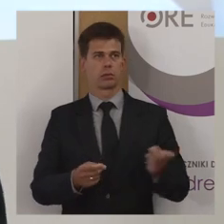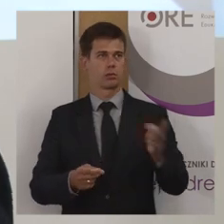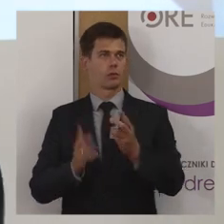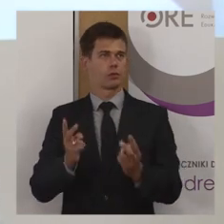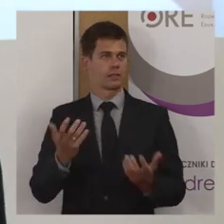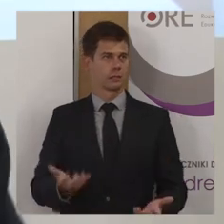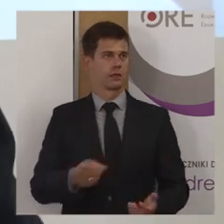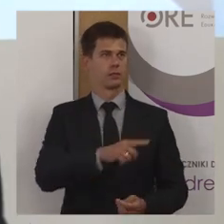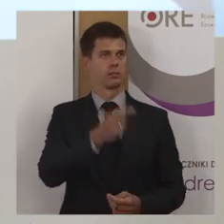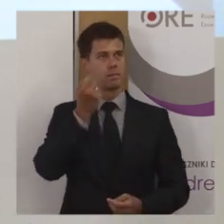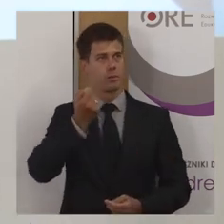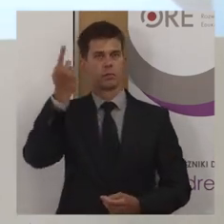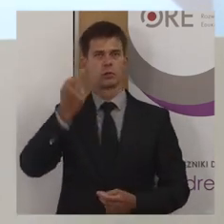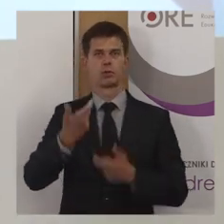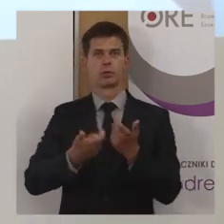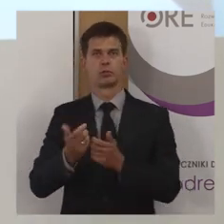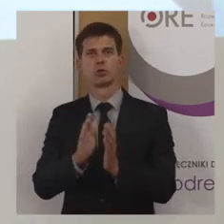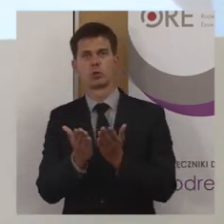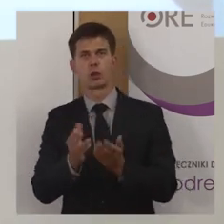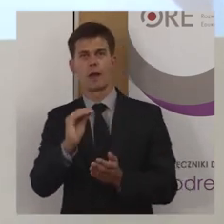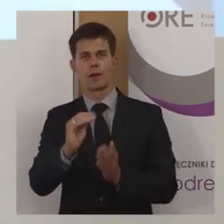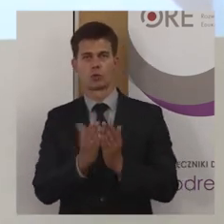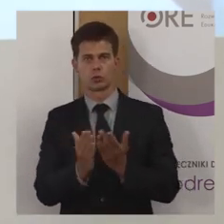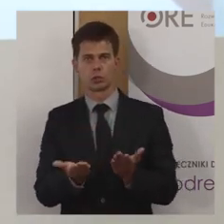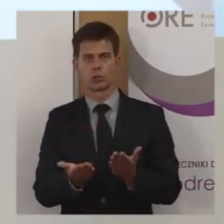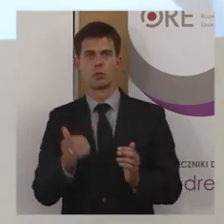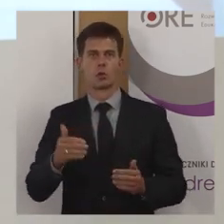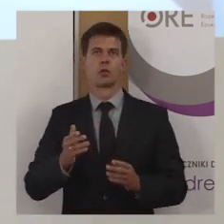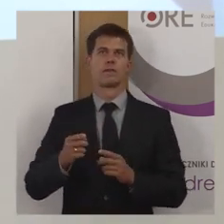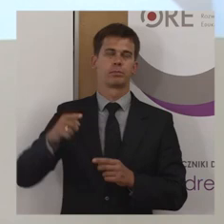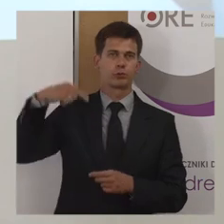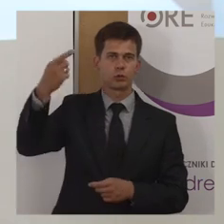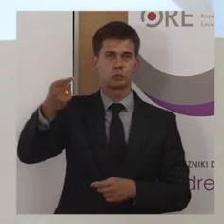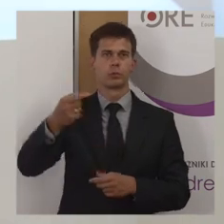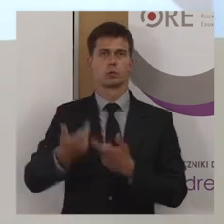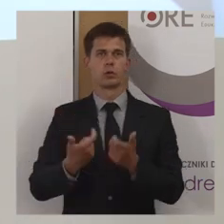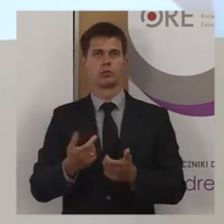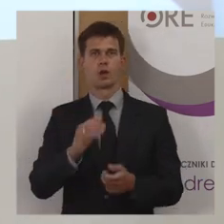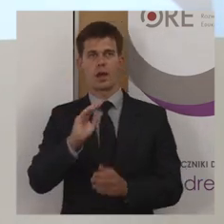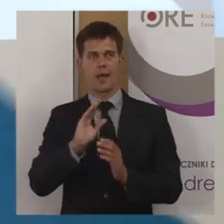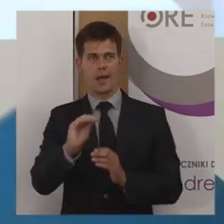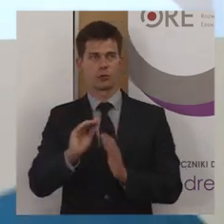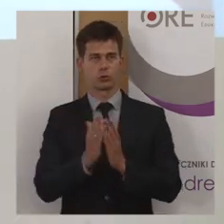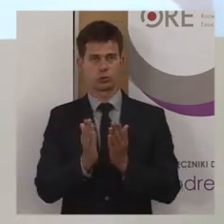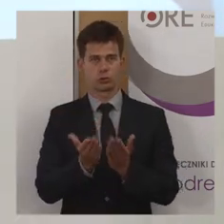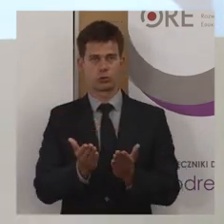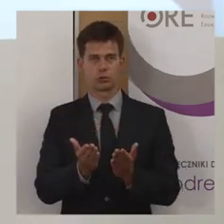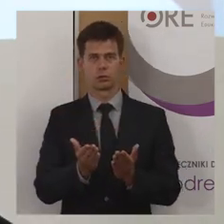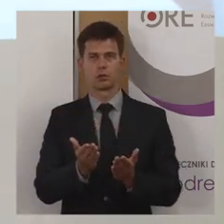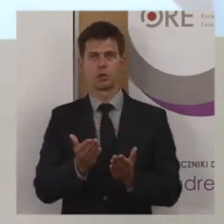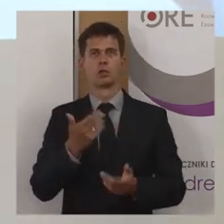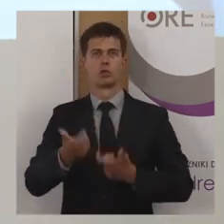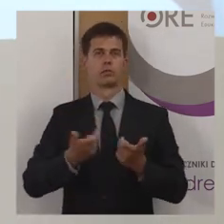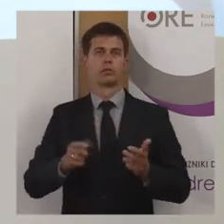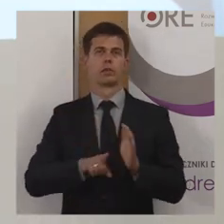państwa będzie uczestniczył, czy współtworzył projekt, w ramach którego na przykład w nowej perspektywie dostosujemy te podręczniki czy e-podręczniki,